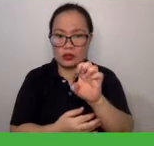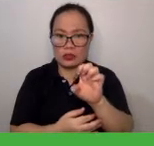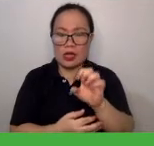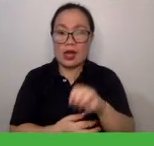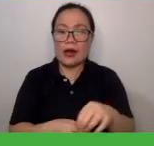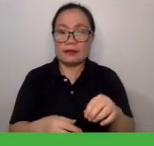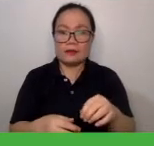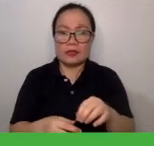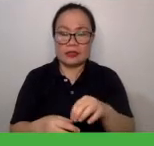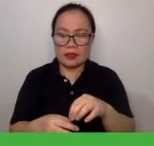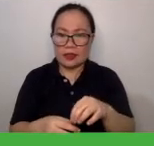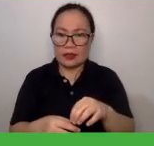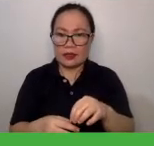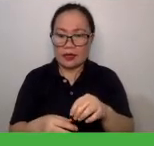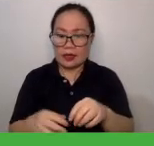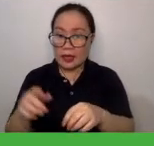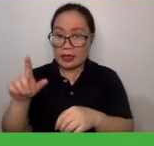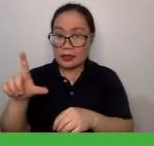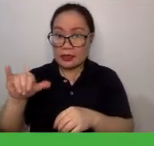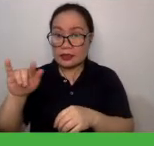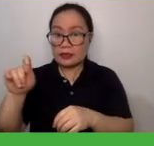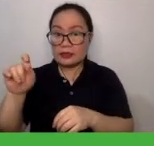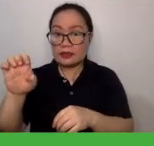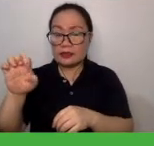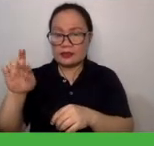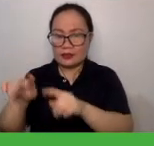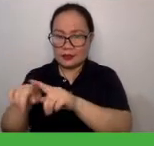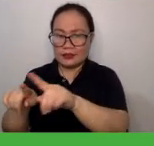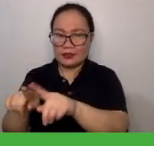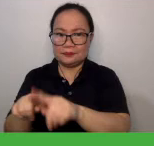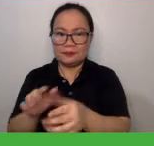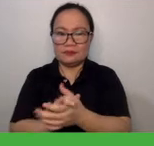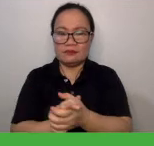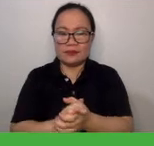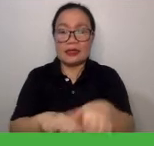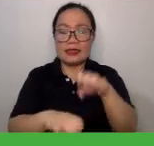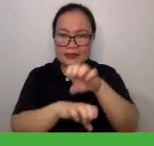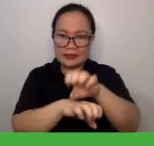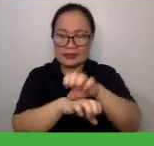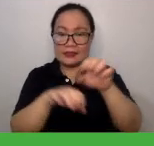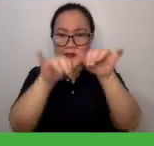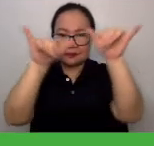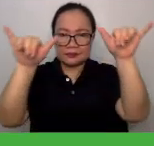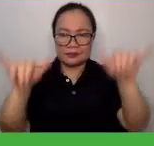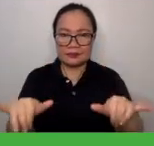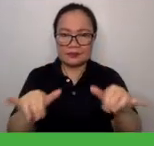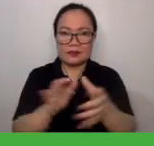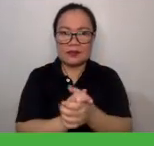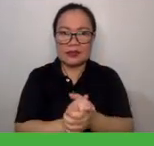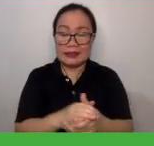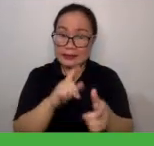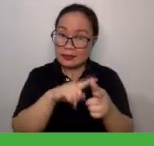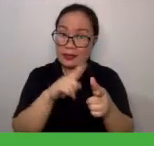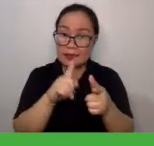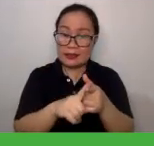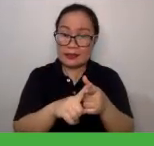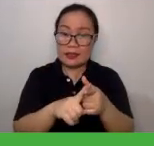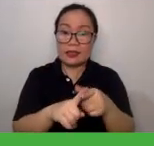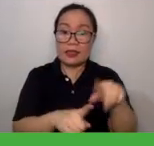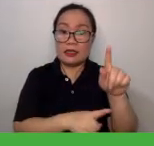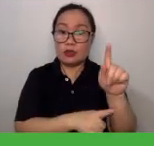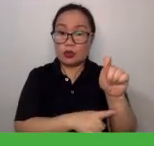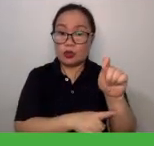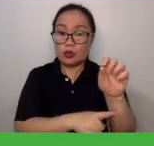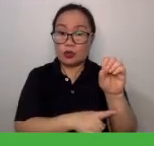from liter. Okay? So, ito naman yung sa English system. And of course, yung tons, ito yung